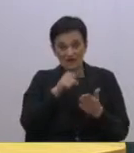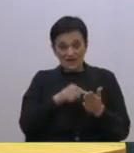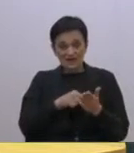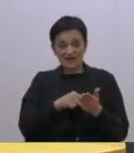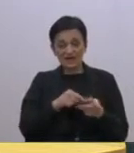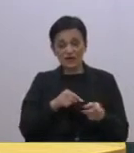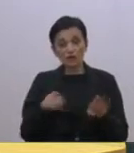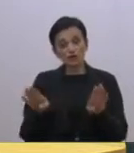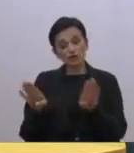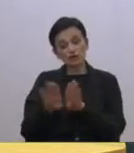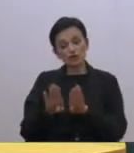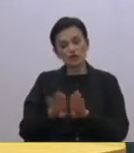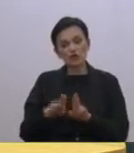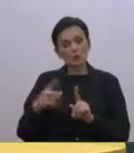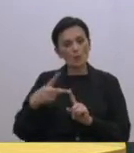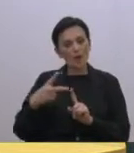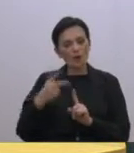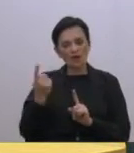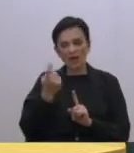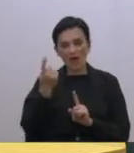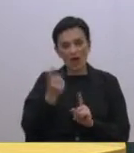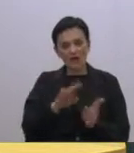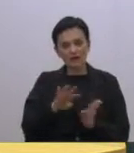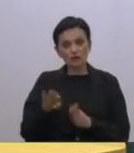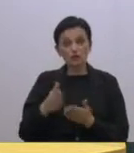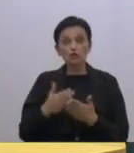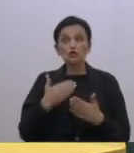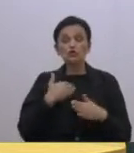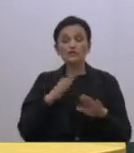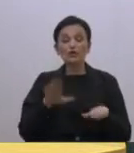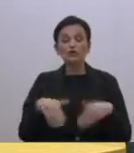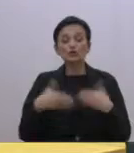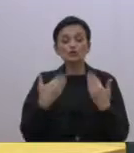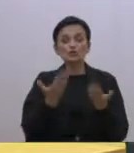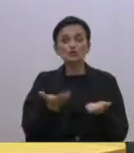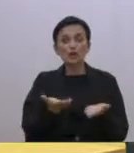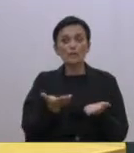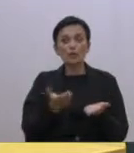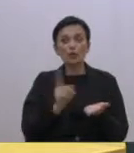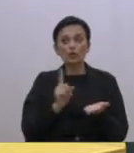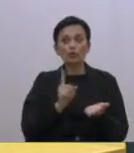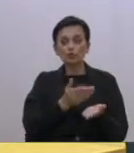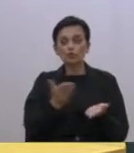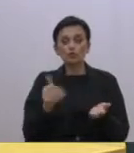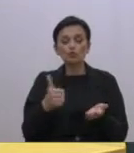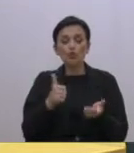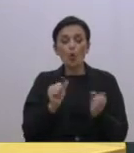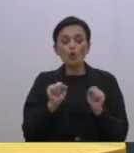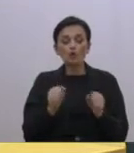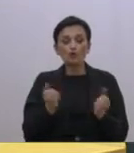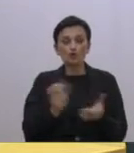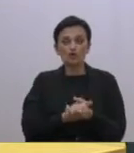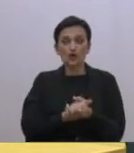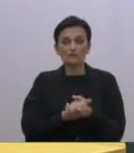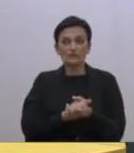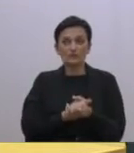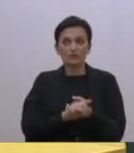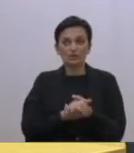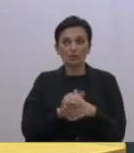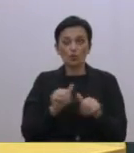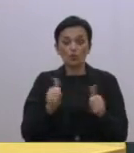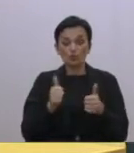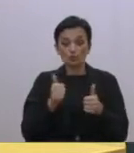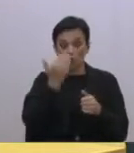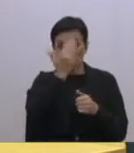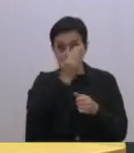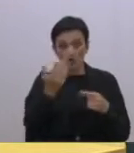მეორე ხარისხოვანია. და ჩვენი შემოთავაზება რა არის, იცით? თქვენთვის როგორ შეიძლება შევრიგდეთ? როგორ შეიძლება ეს